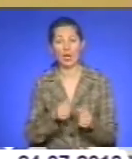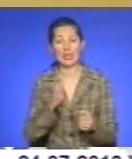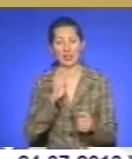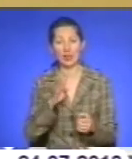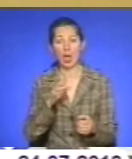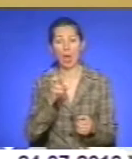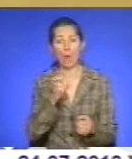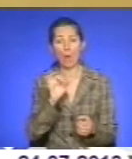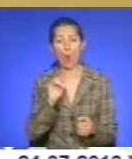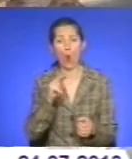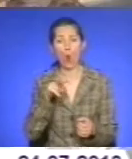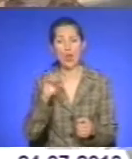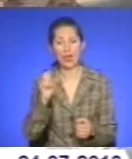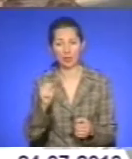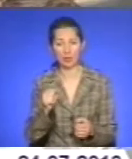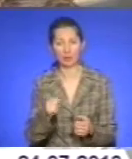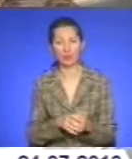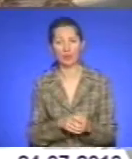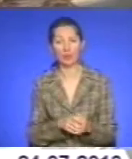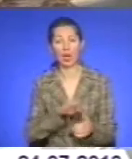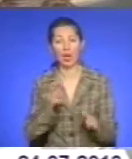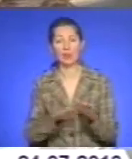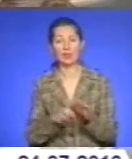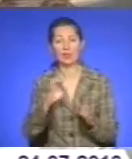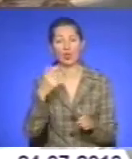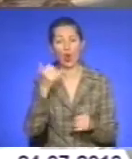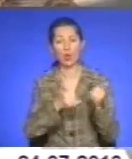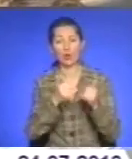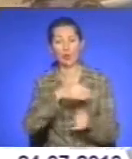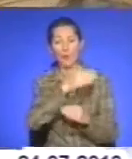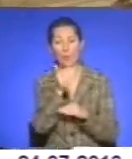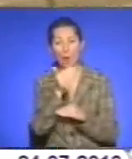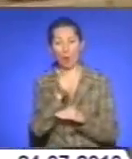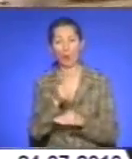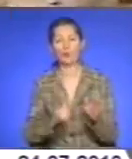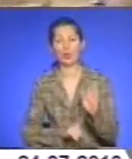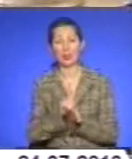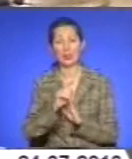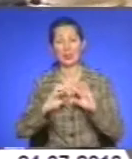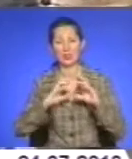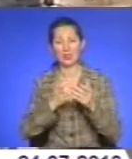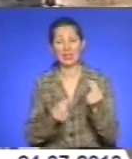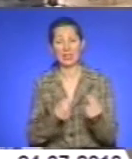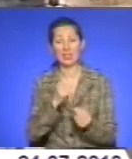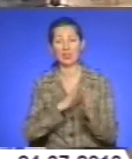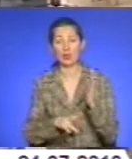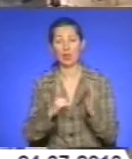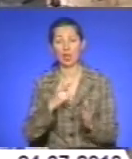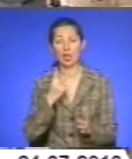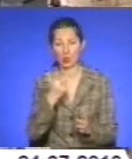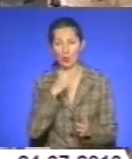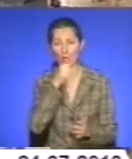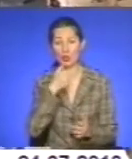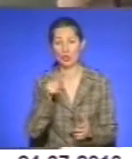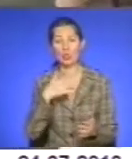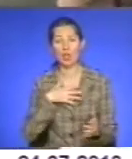показовий, про це вже говорилось. Під синьо-жовтим прапором Україна дебютувала на Всесвітніх іграх у 93-му році. Тоді наша команда посіла